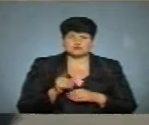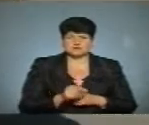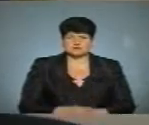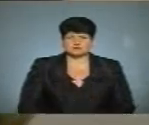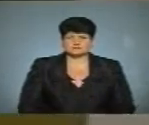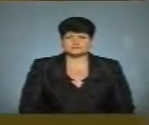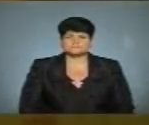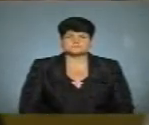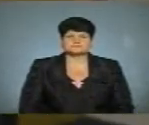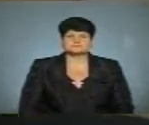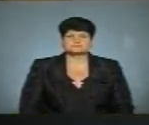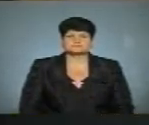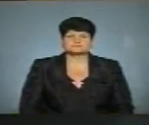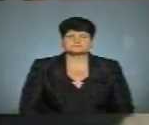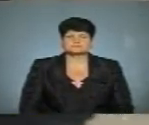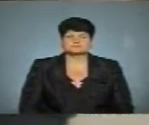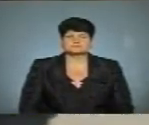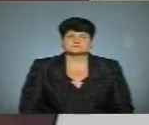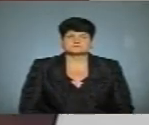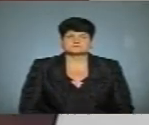Новини на Суспільному. Тернопіль.